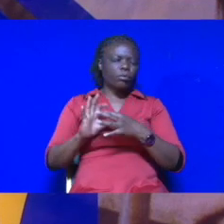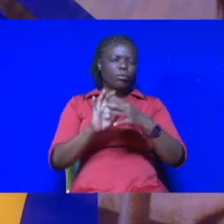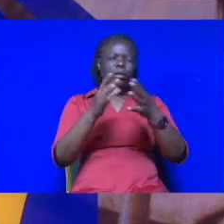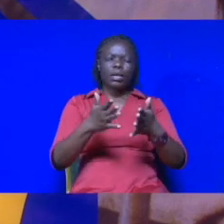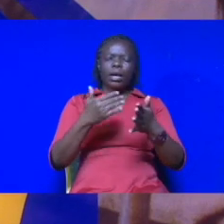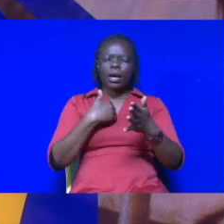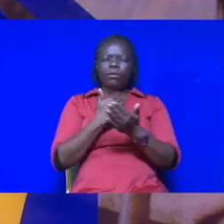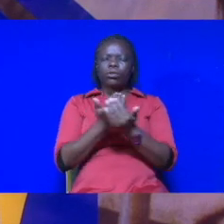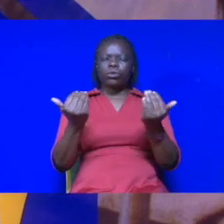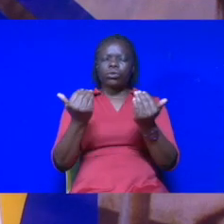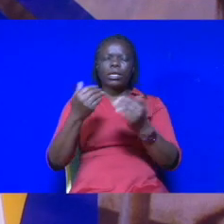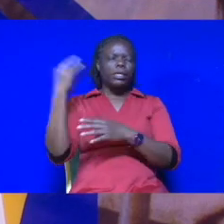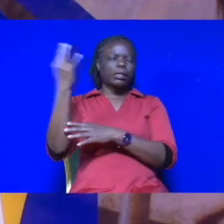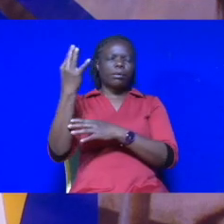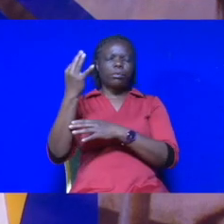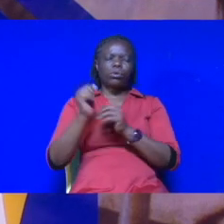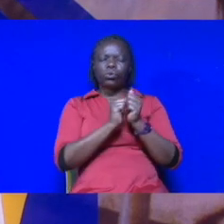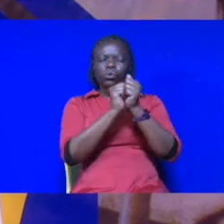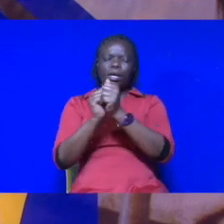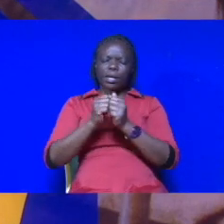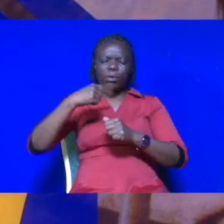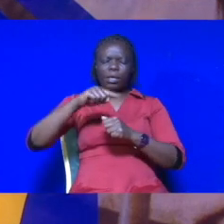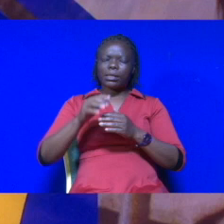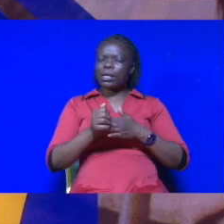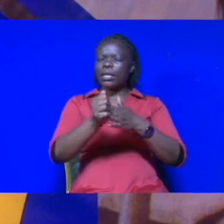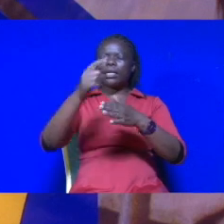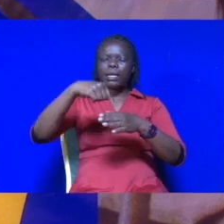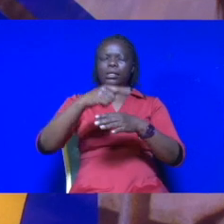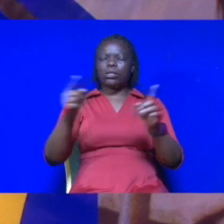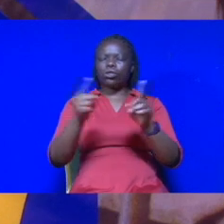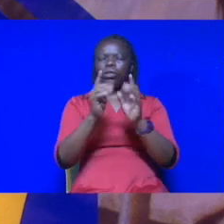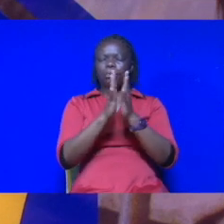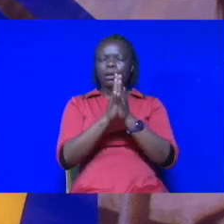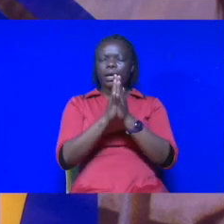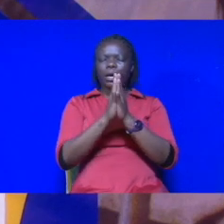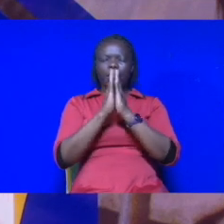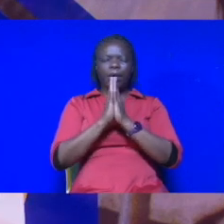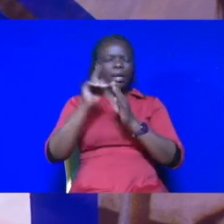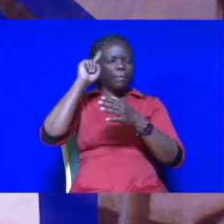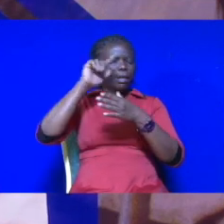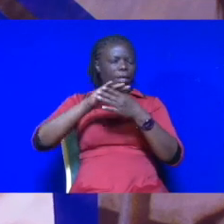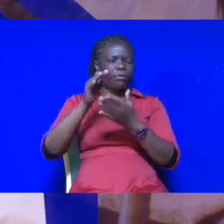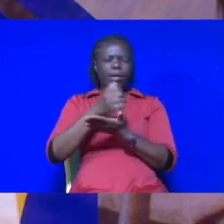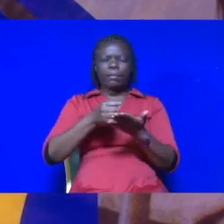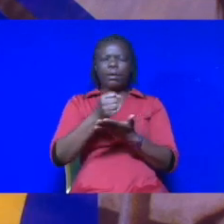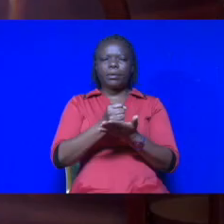Children Sermon na kaa nasi na utuongoze na kwa machache ni maomba na kuamini. Amen.